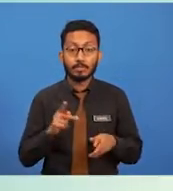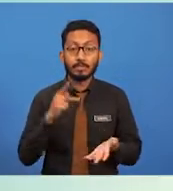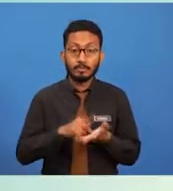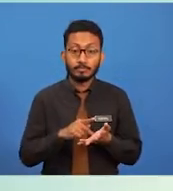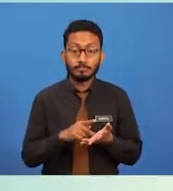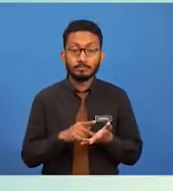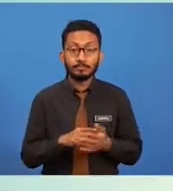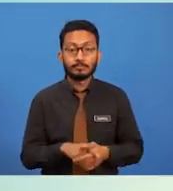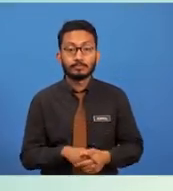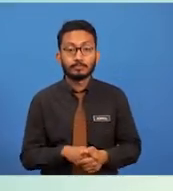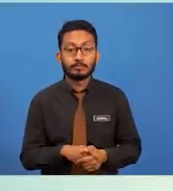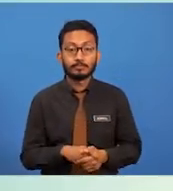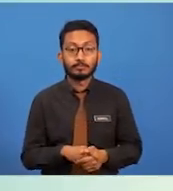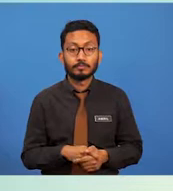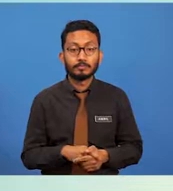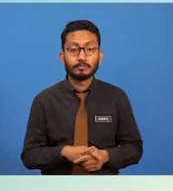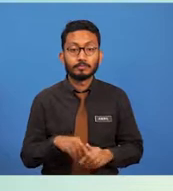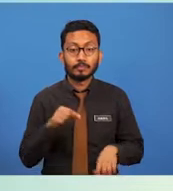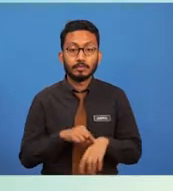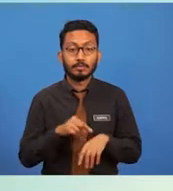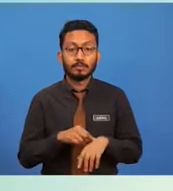Teruskan usaha anda semua.